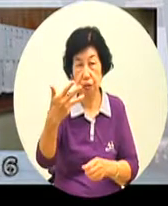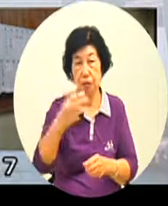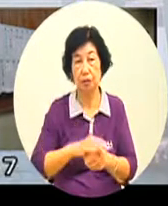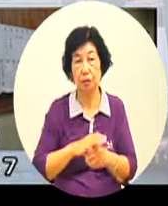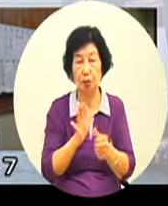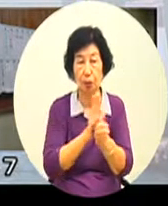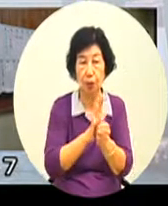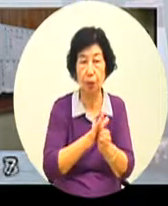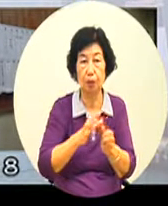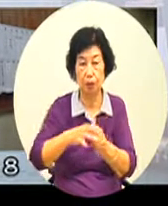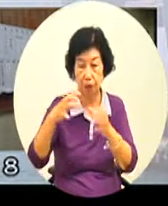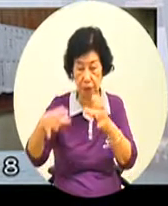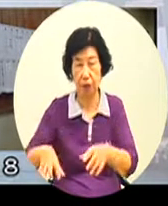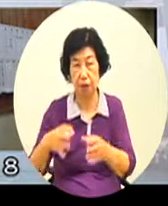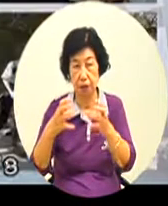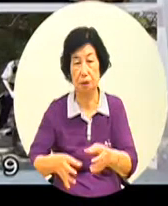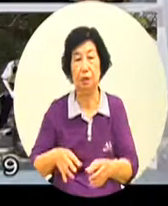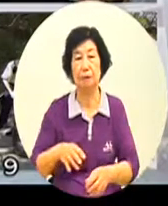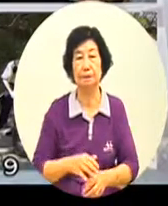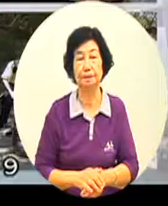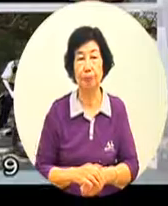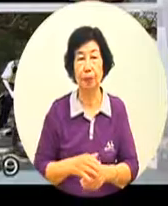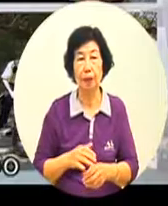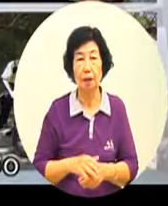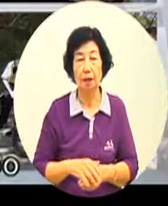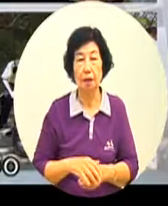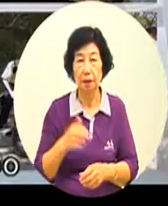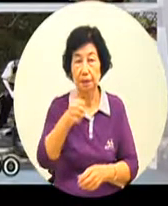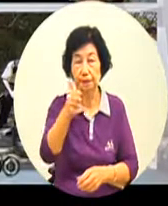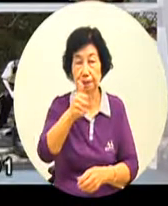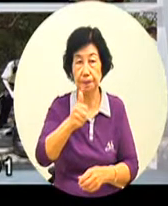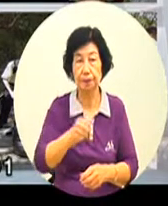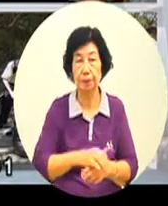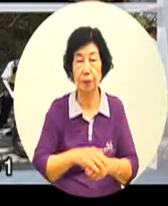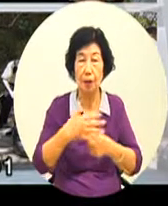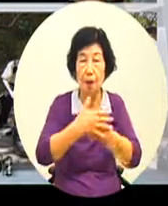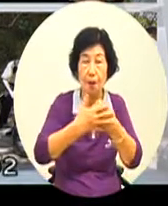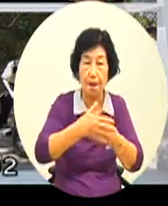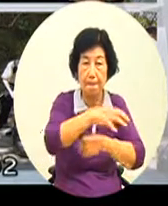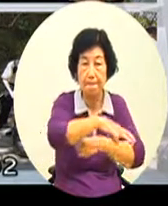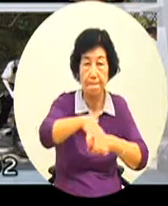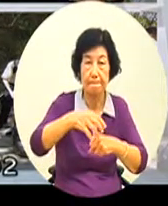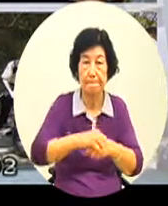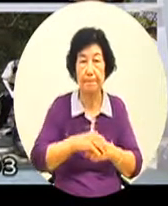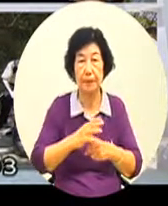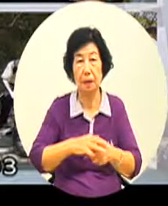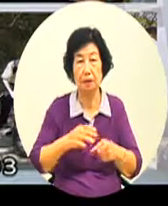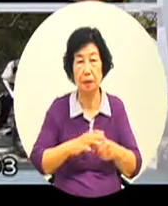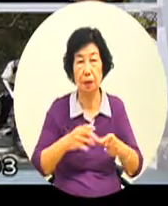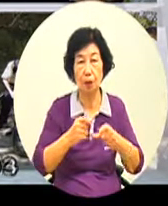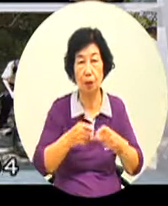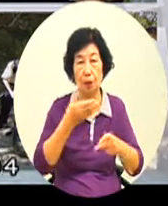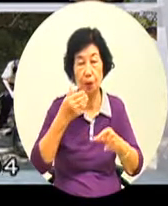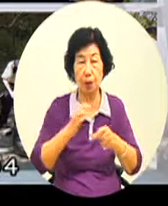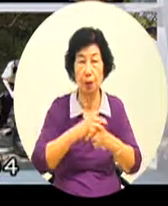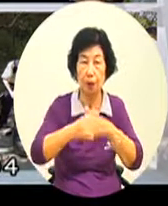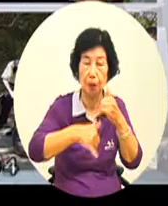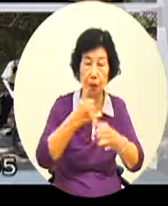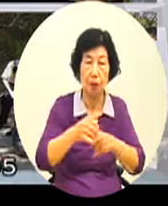所。替代役男的环保公益活动，总计捐血